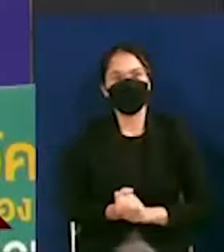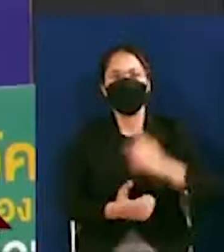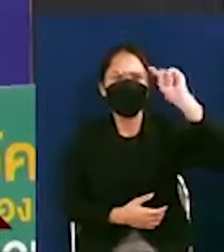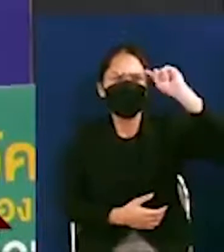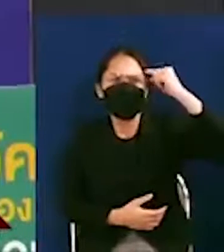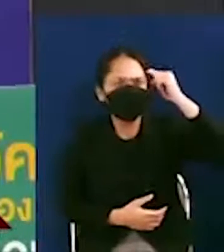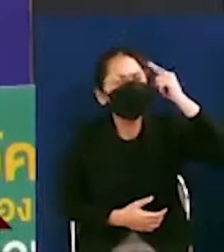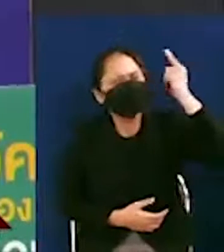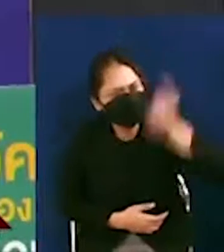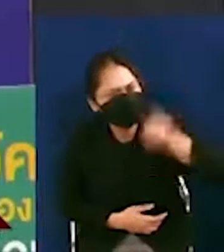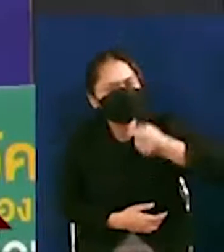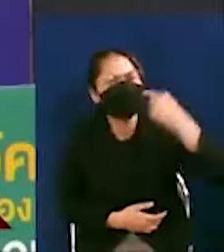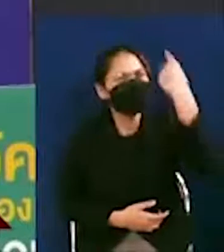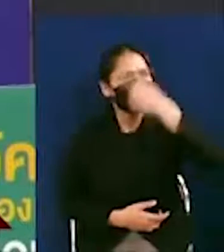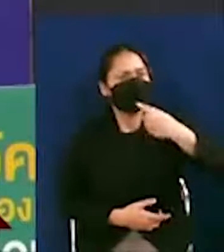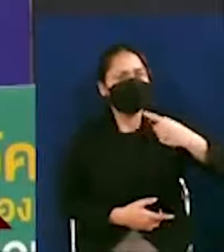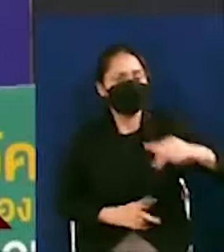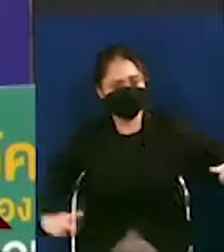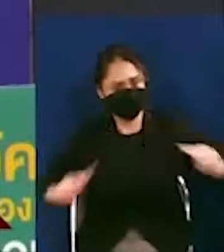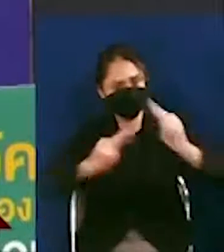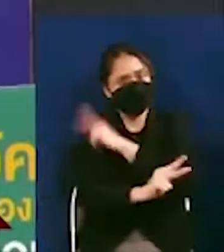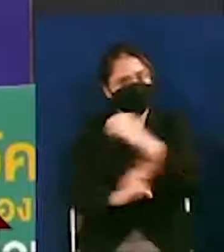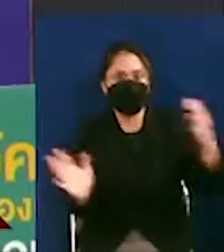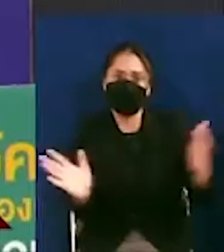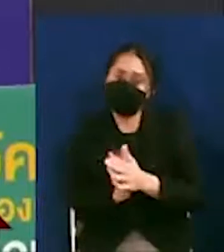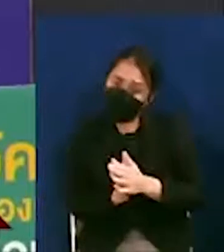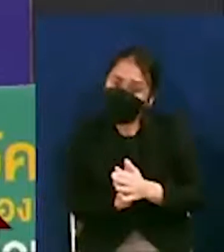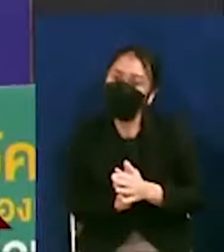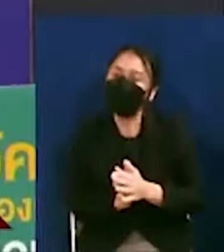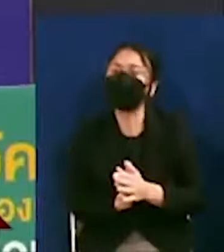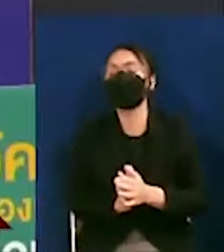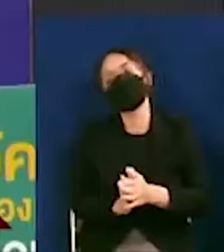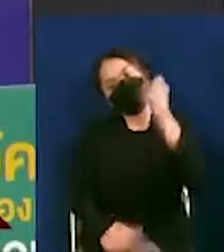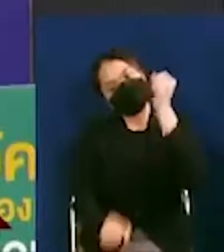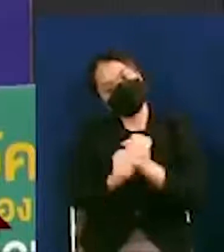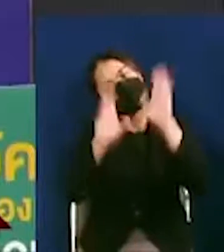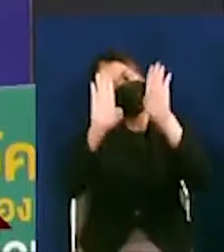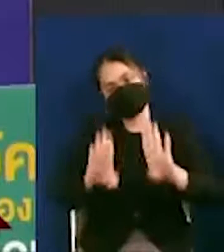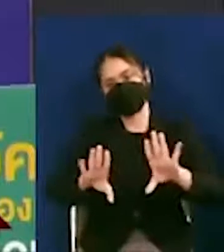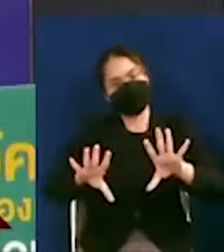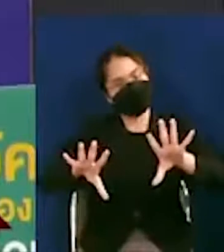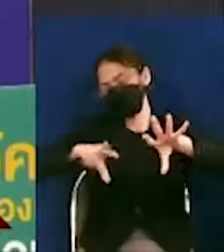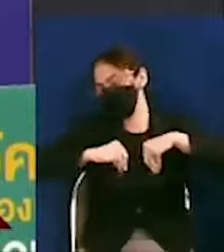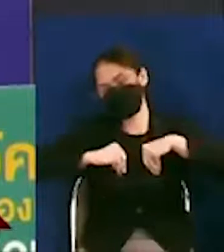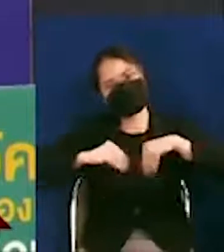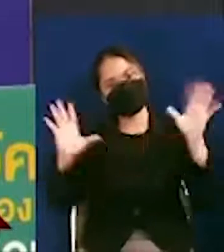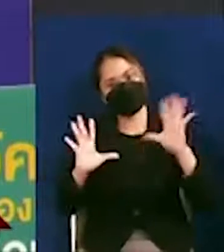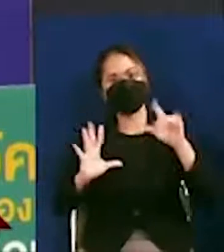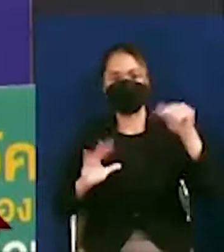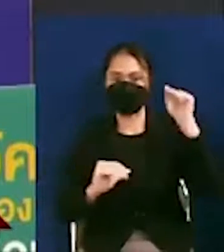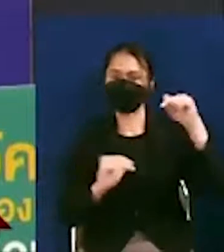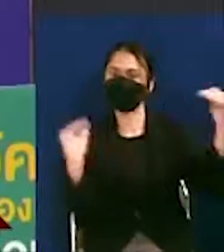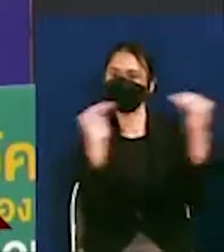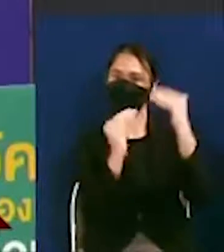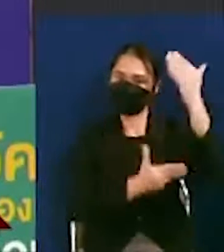ราบว่ามีเจ้าหน้าที่กรมแต่ถ้ามีนะครับเราก็จะไม่ละเว้นครับเพราะความเจ็บป่วยสุขภาพของพี่น้องประชาชนซื้อขายไม่ได้